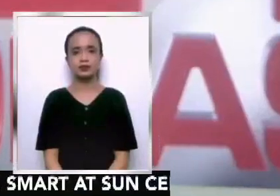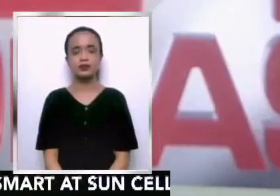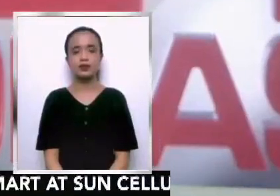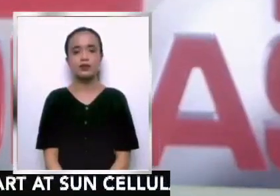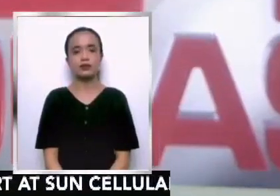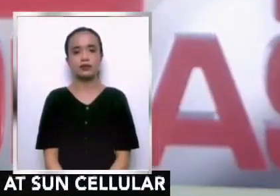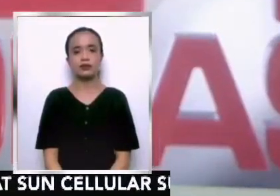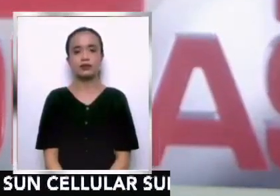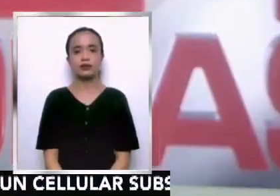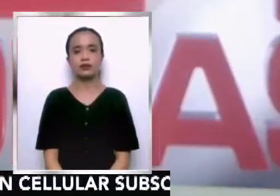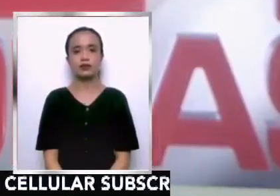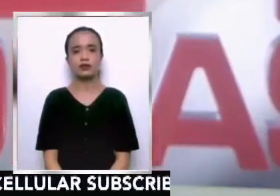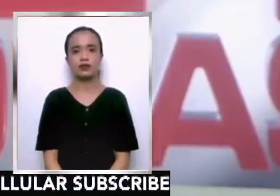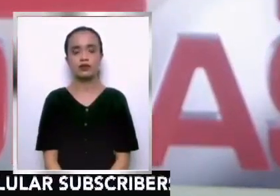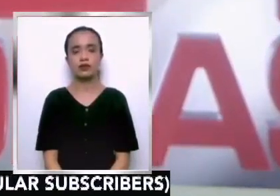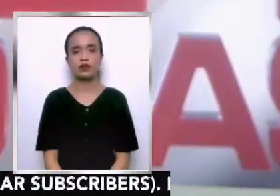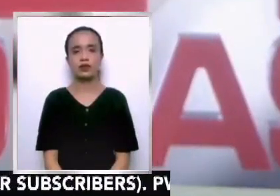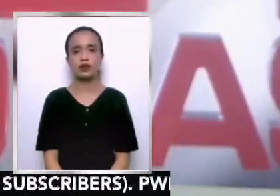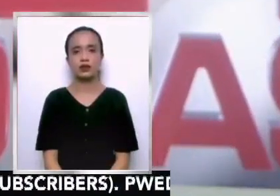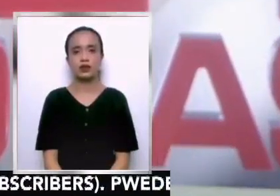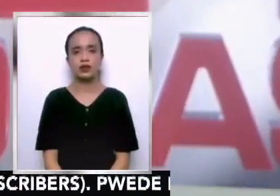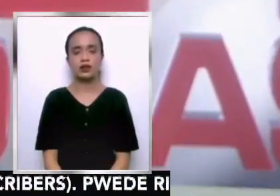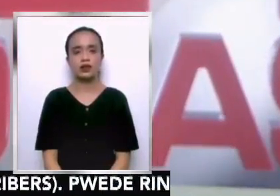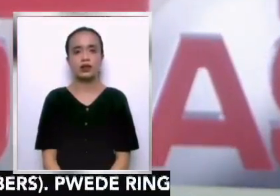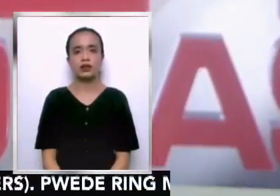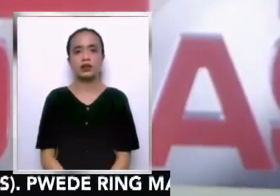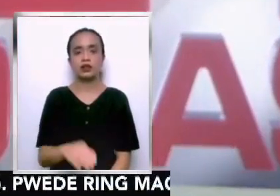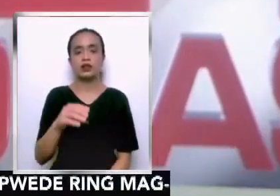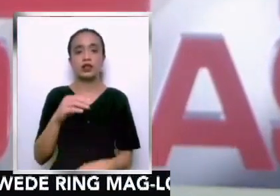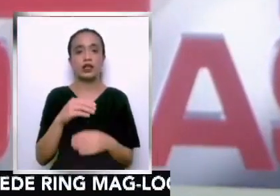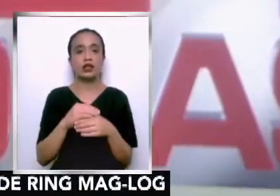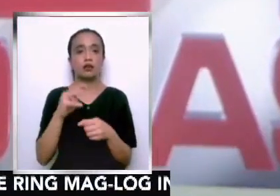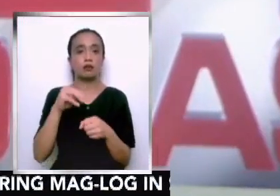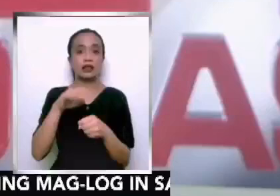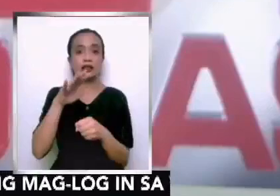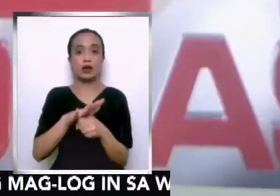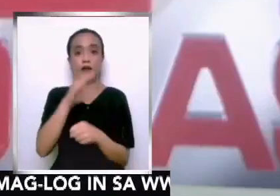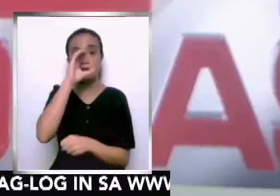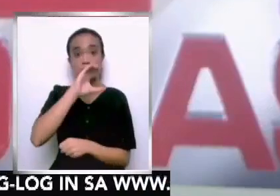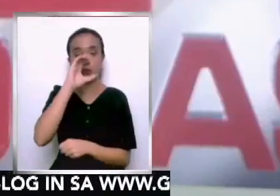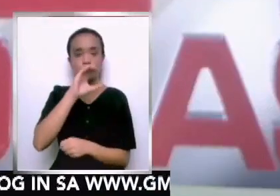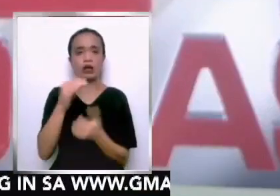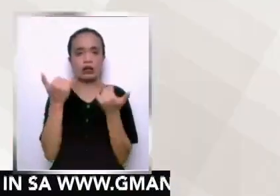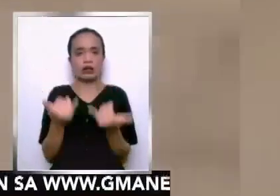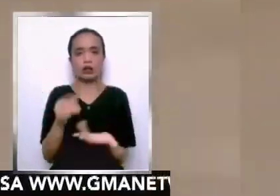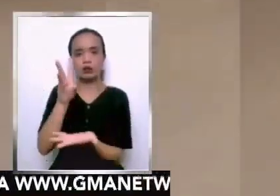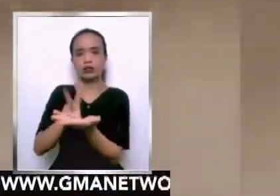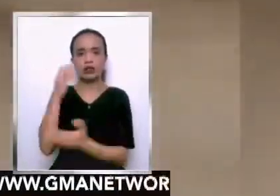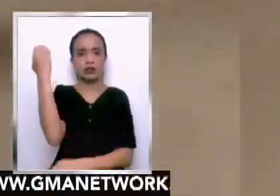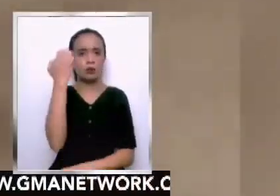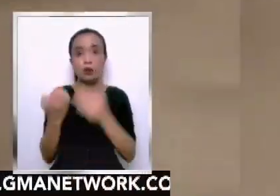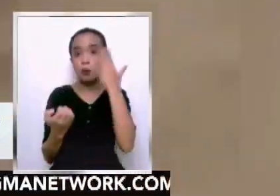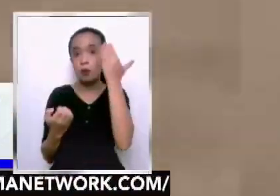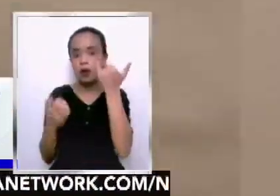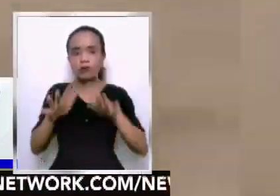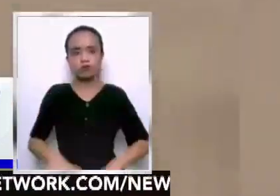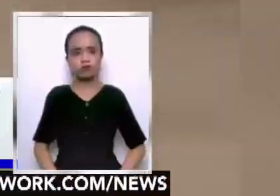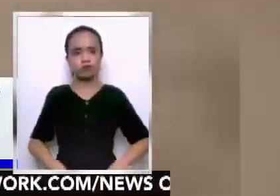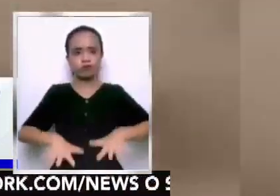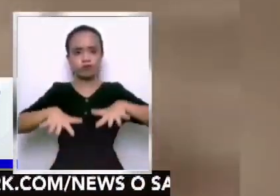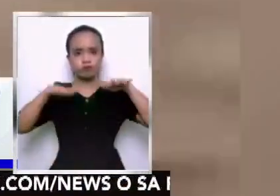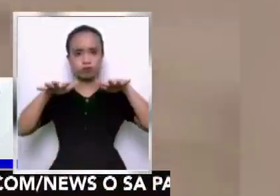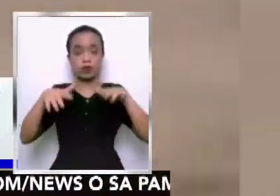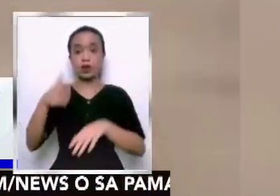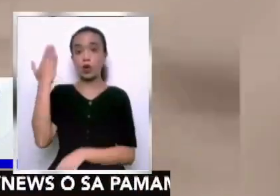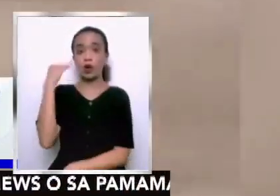Nasa state of calamity ang lungsod ng Mandaue sa Cebu, bunsod ng malawakang pagbaha. Umapaw ang ilog ng Butuano nitong